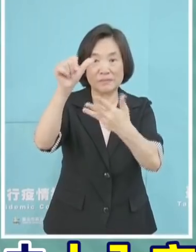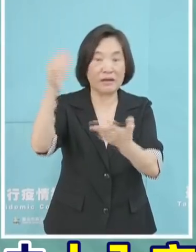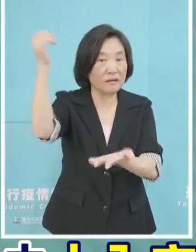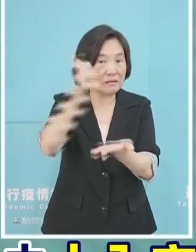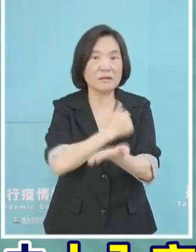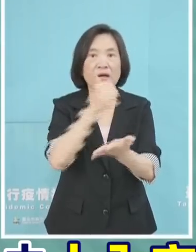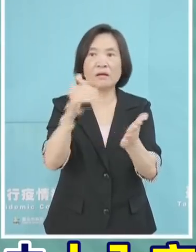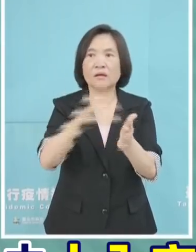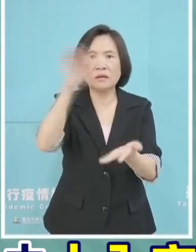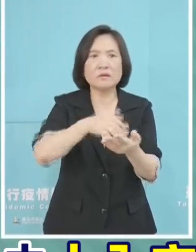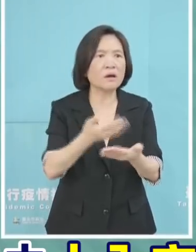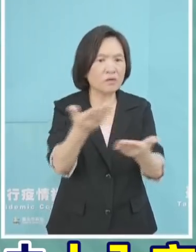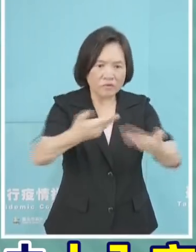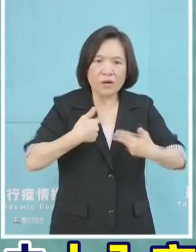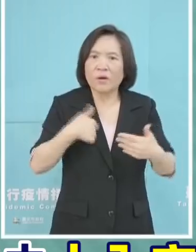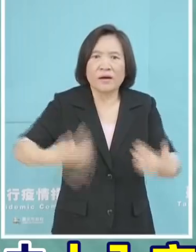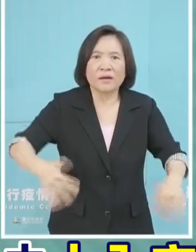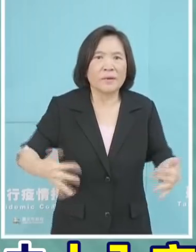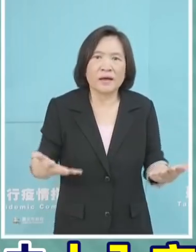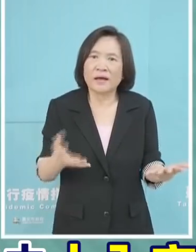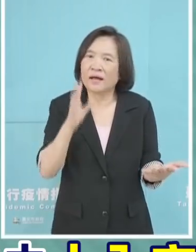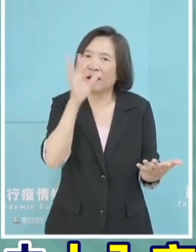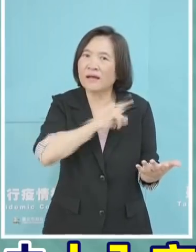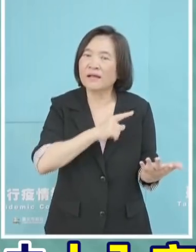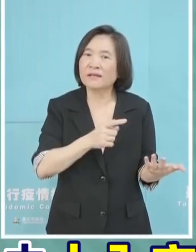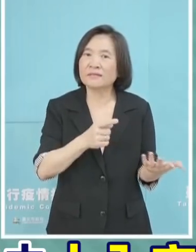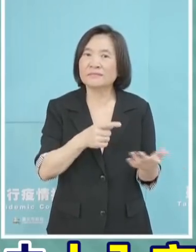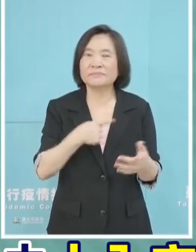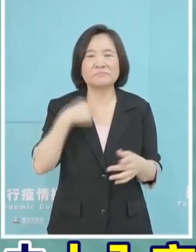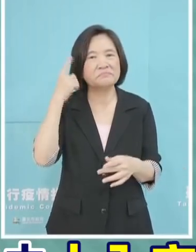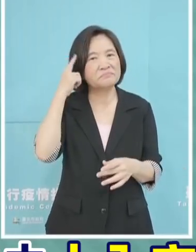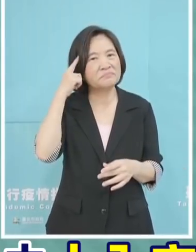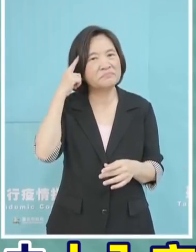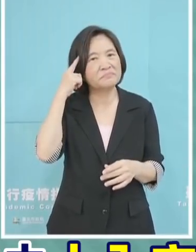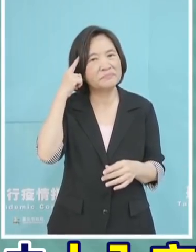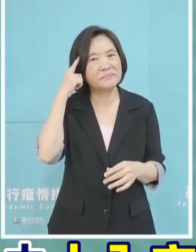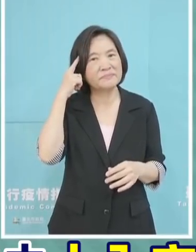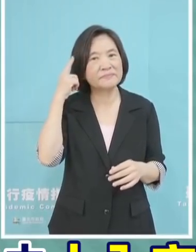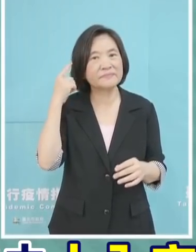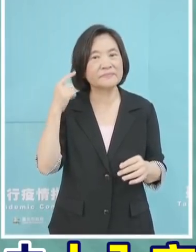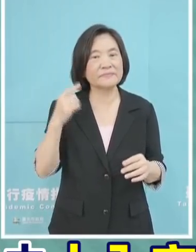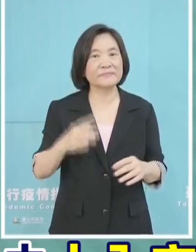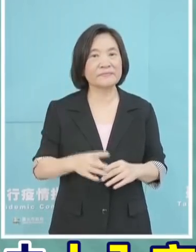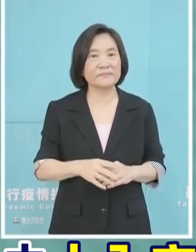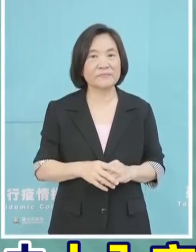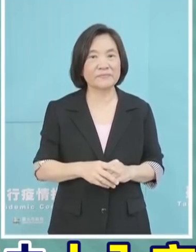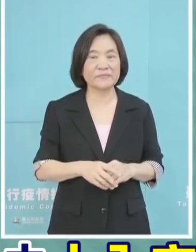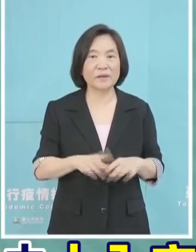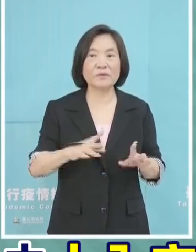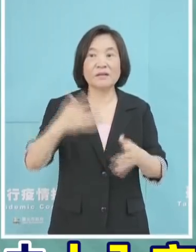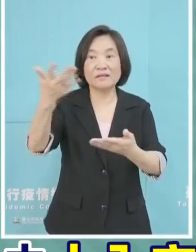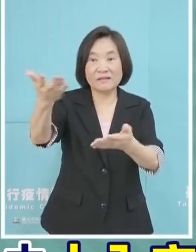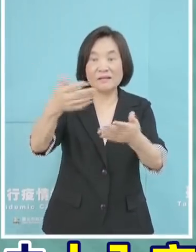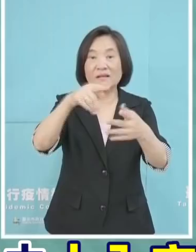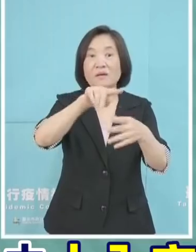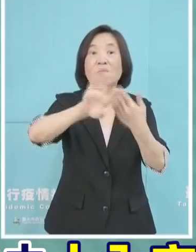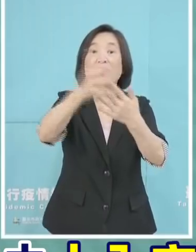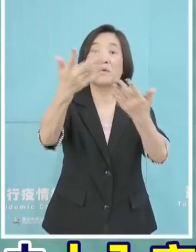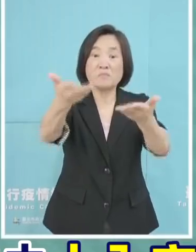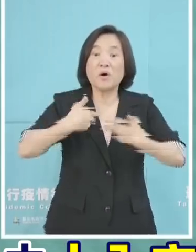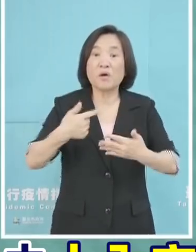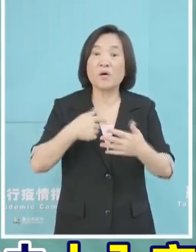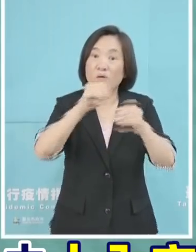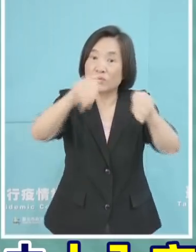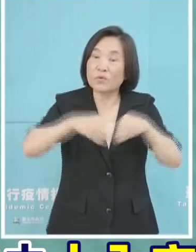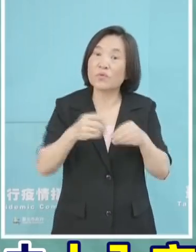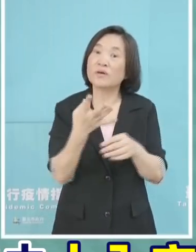到现在还没发下来，所以是这样的哦。重点不是说哦，你要给我们多少，